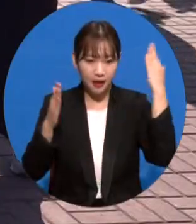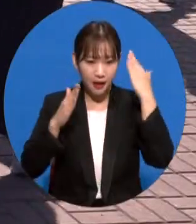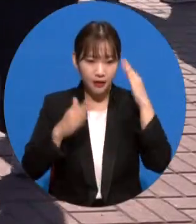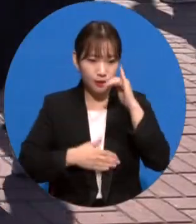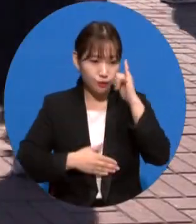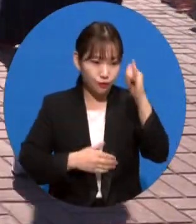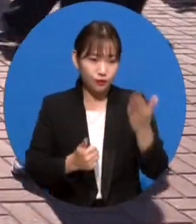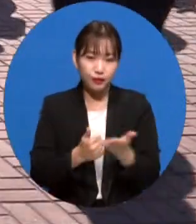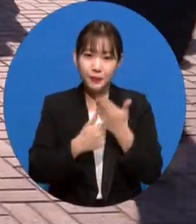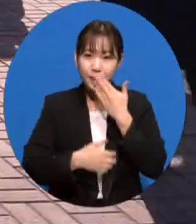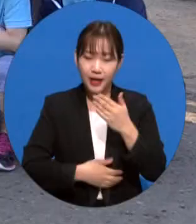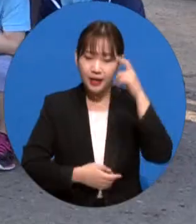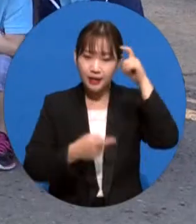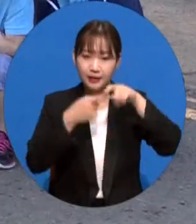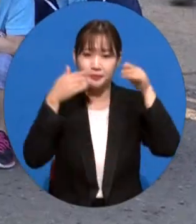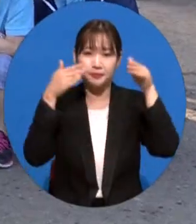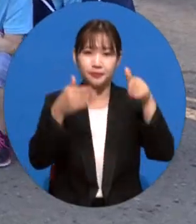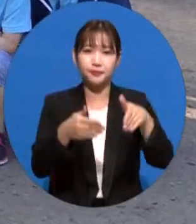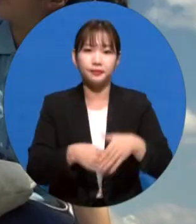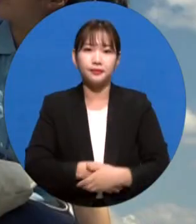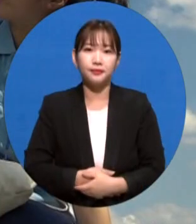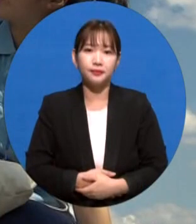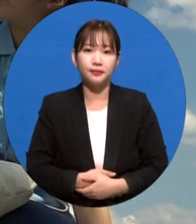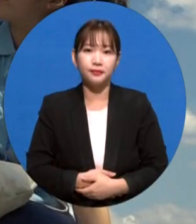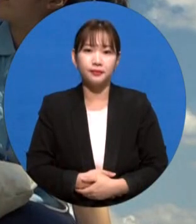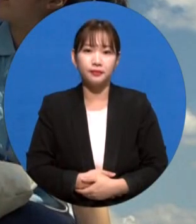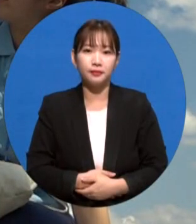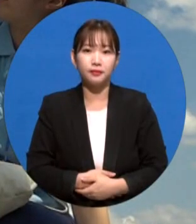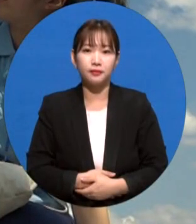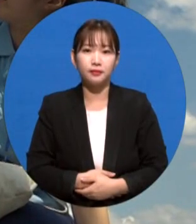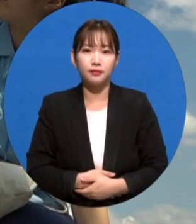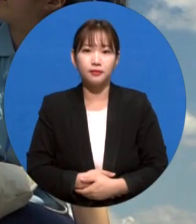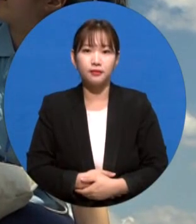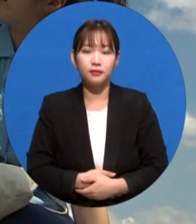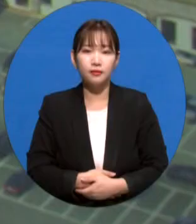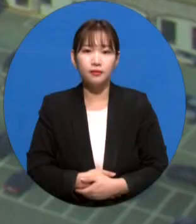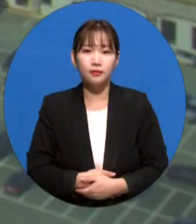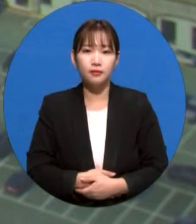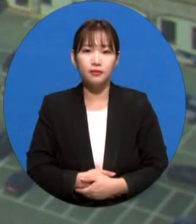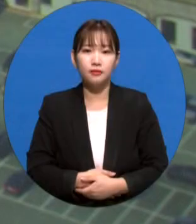수 있을지 주목됩니다. MBC 뉴스 박종호입니다.